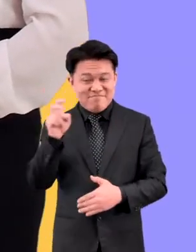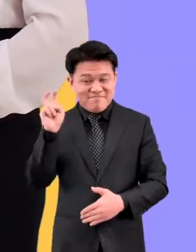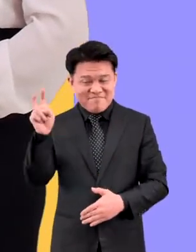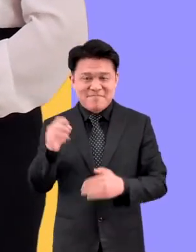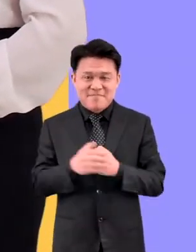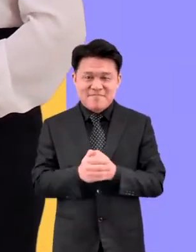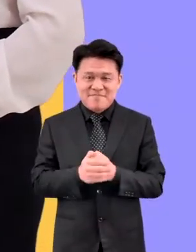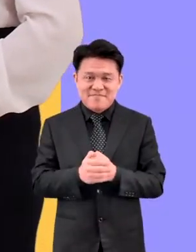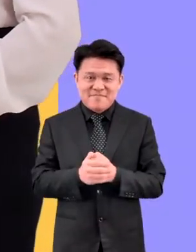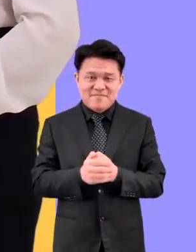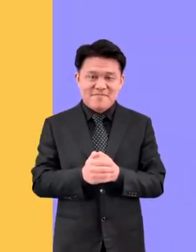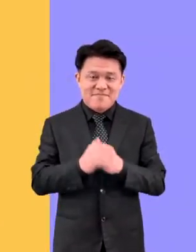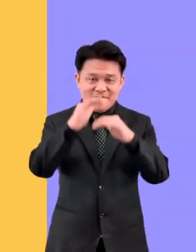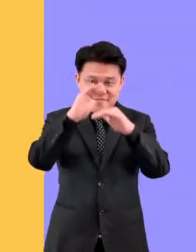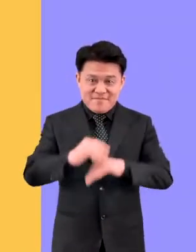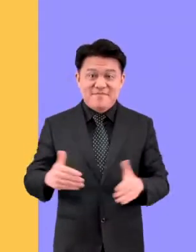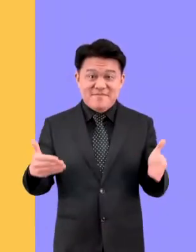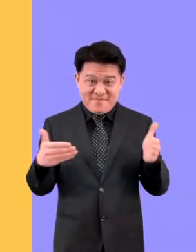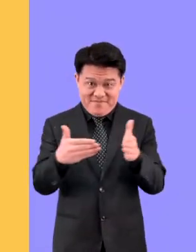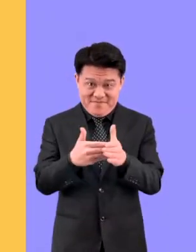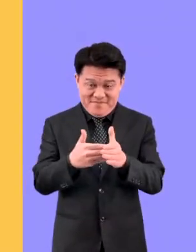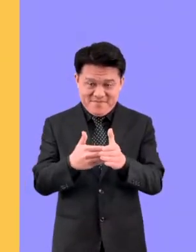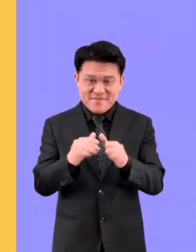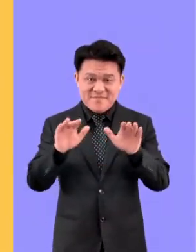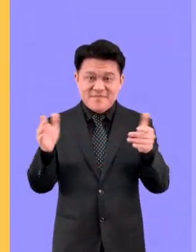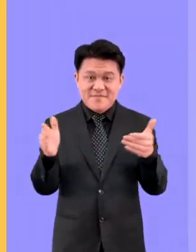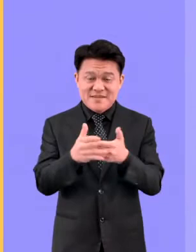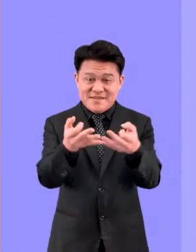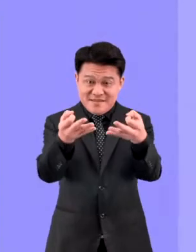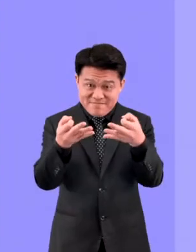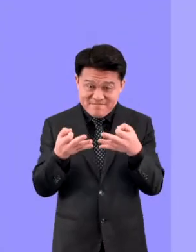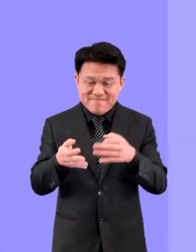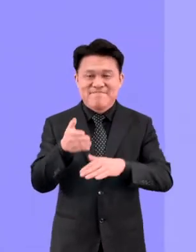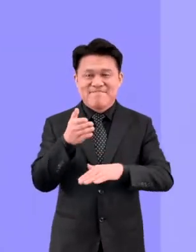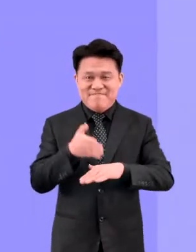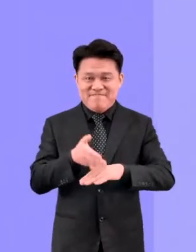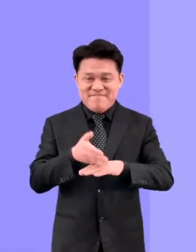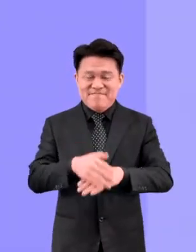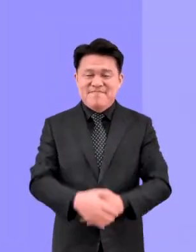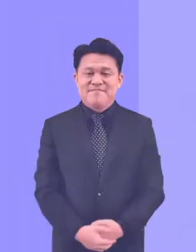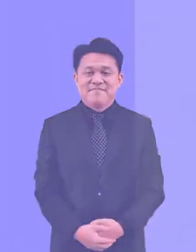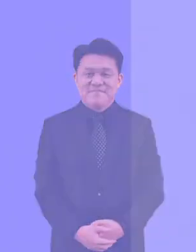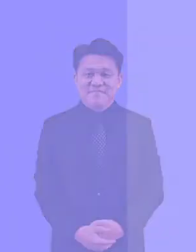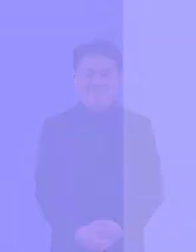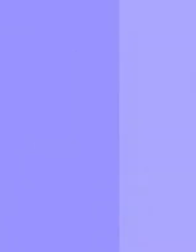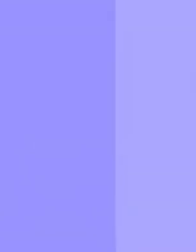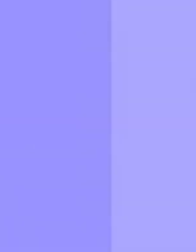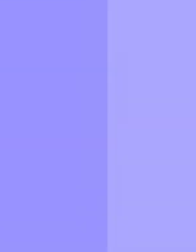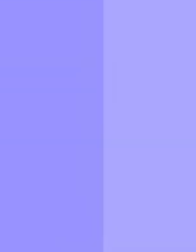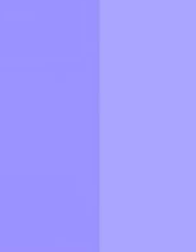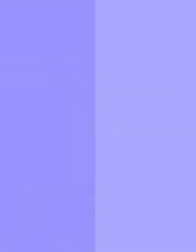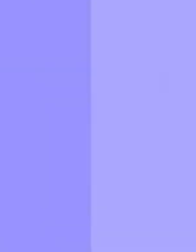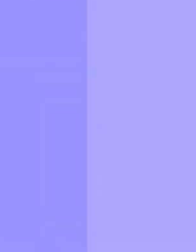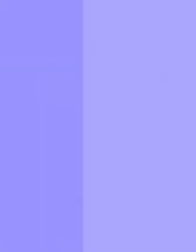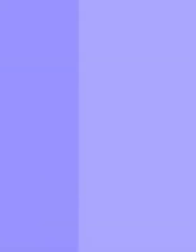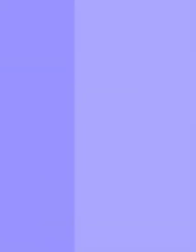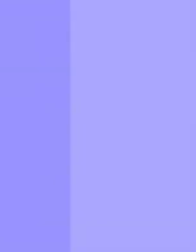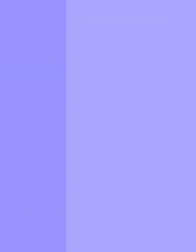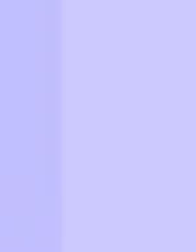더 행복해지시겠죠? 준비한 내용은 여기까지입니다. 지금까지 시청해주셔서 감사합니다.